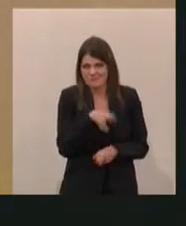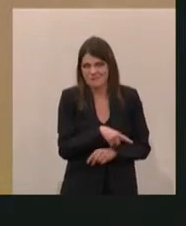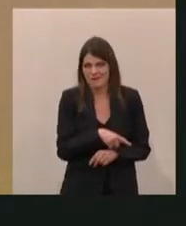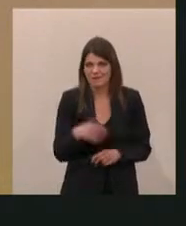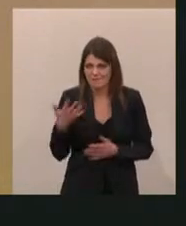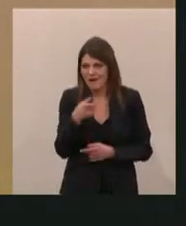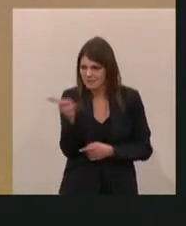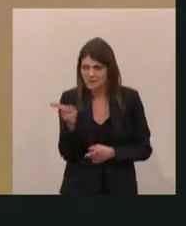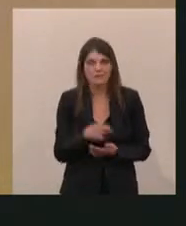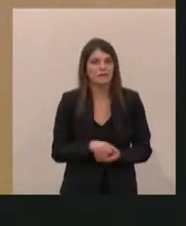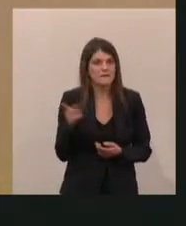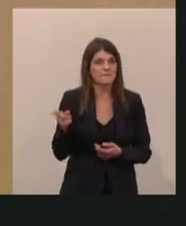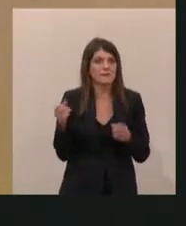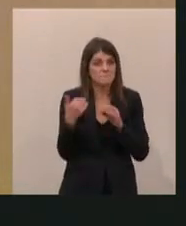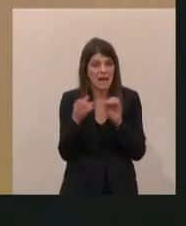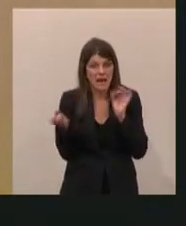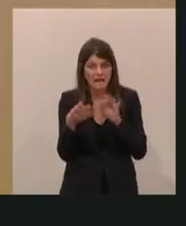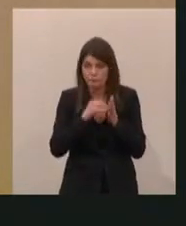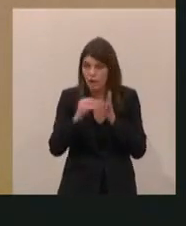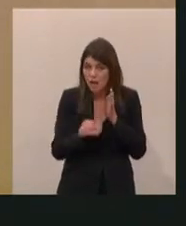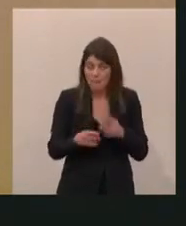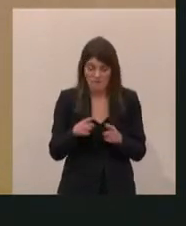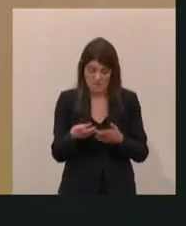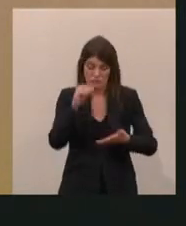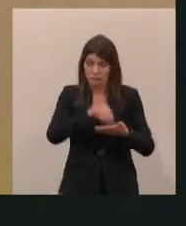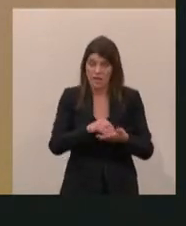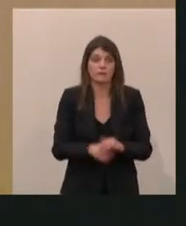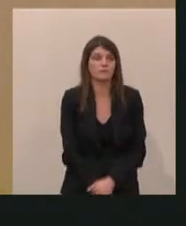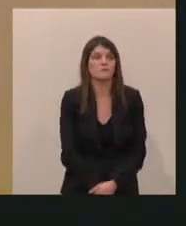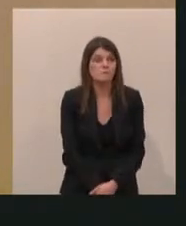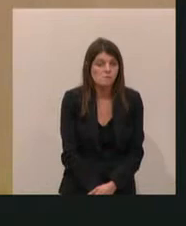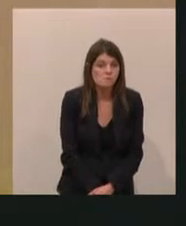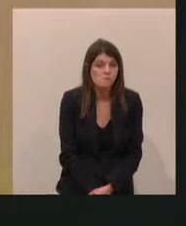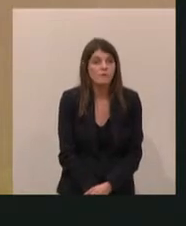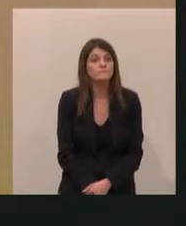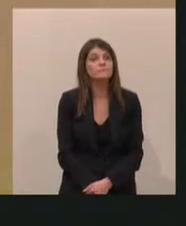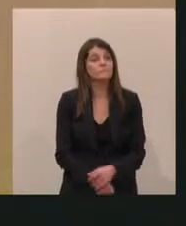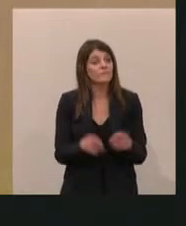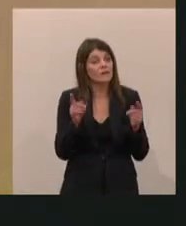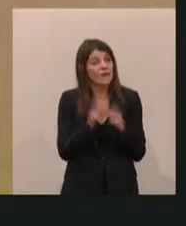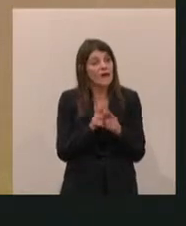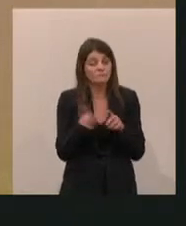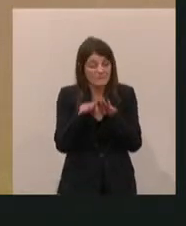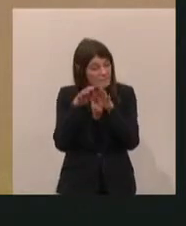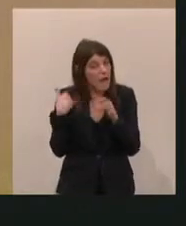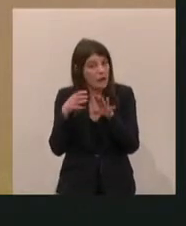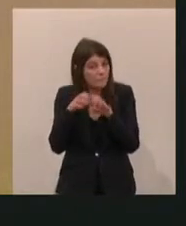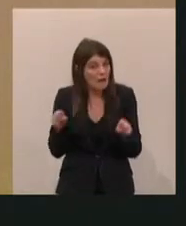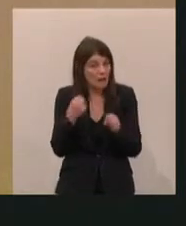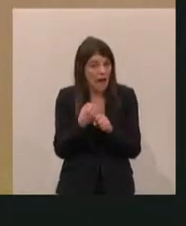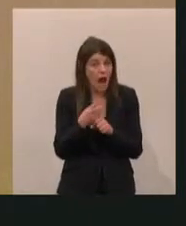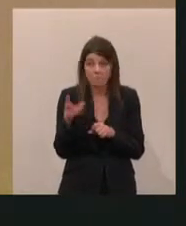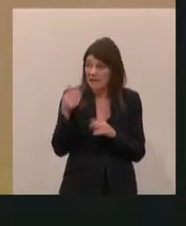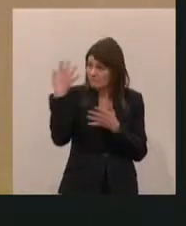kann, was hier in diesem Mail steht. Aber wenn hier steht, bei einer Vereinbarung, die behauptet wird, dass sie mit